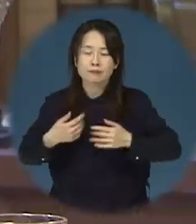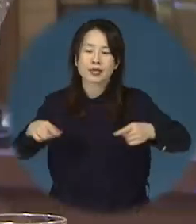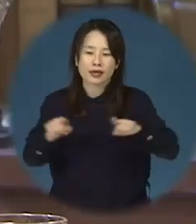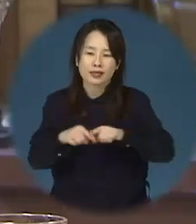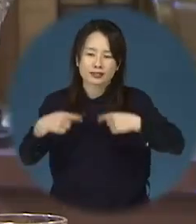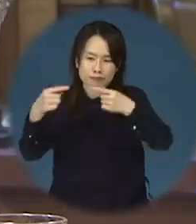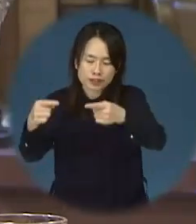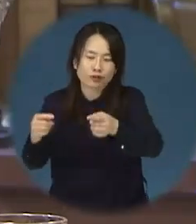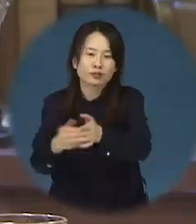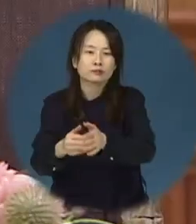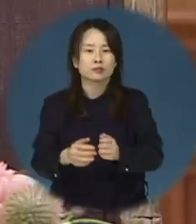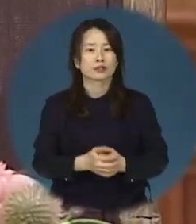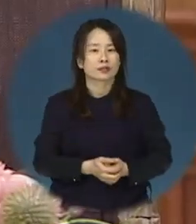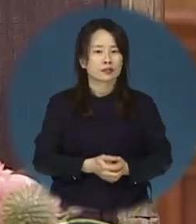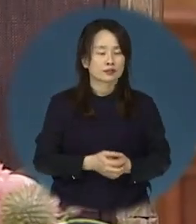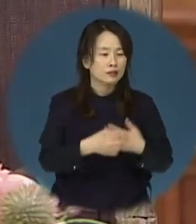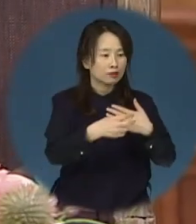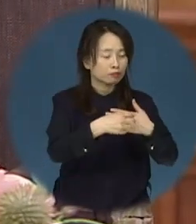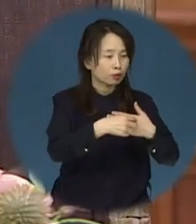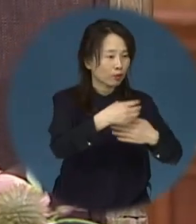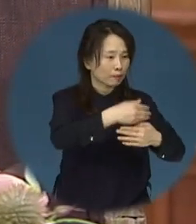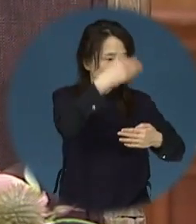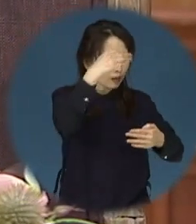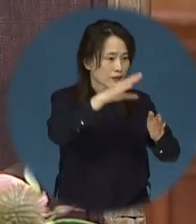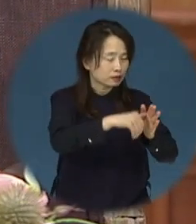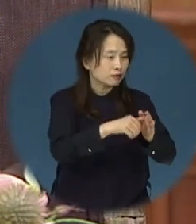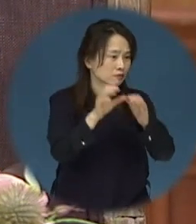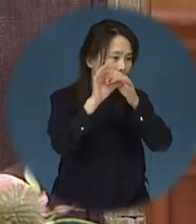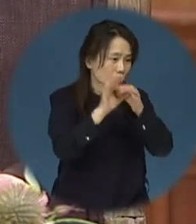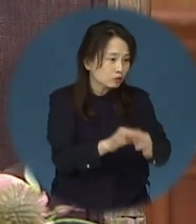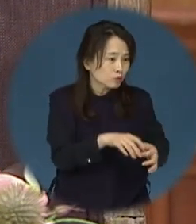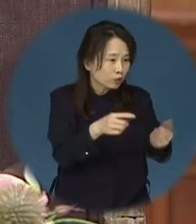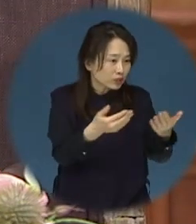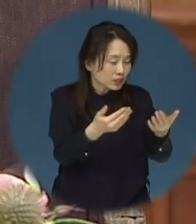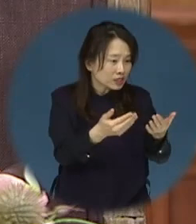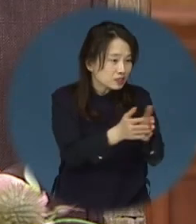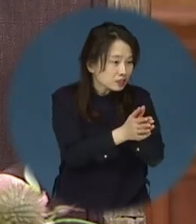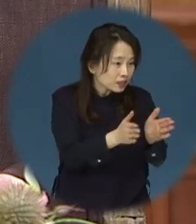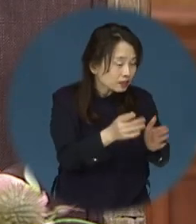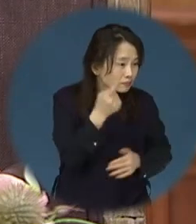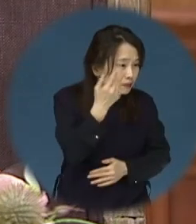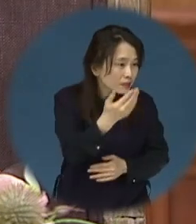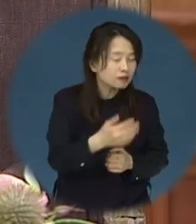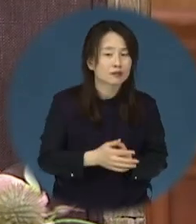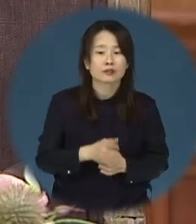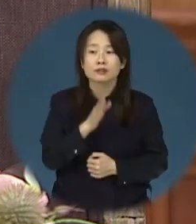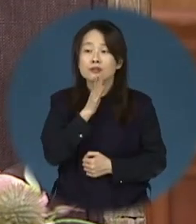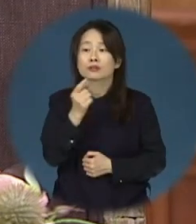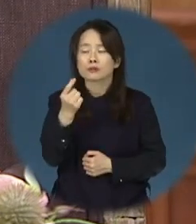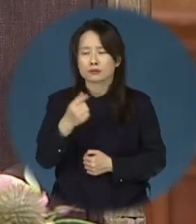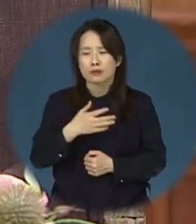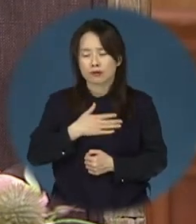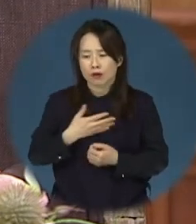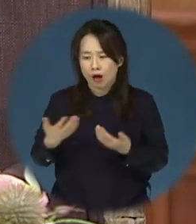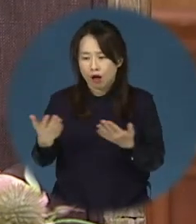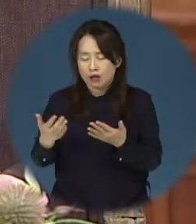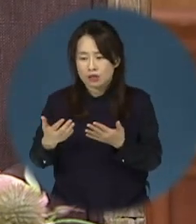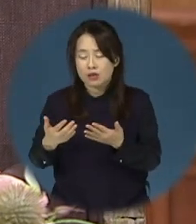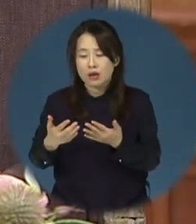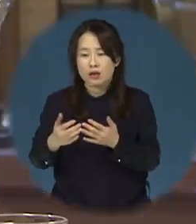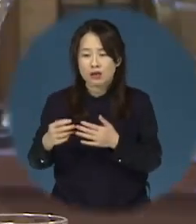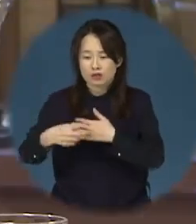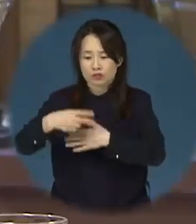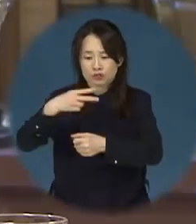문 열고서는 상근으로 예, 거기 들어가서 그 했죠. 왜냐면은 상근 의사가 저 혼자밖에 없고 다 나머지는 자원봉사